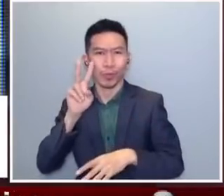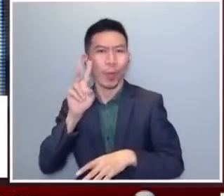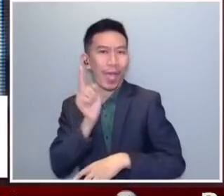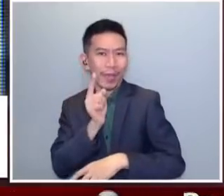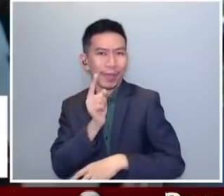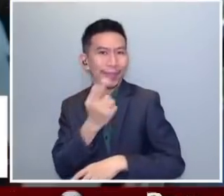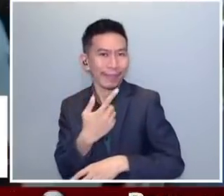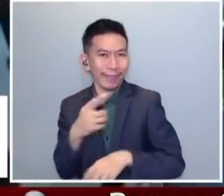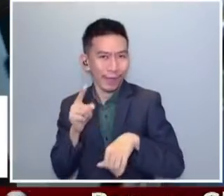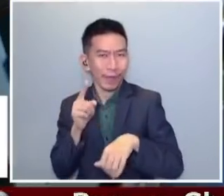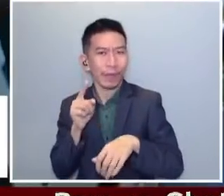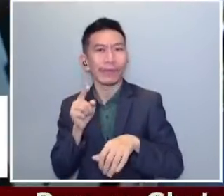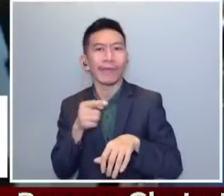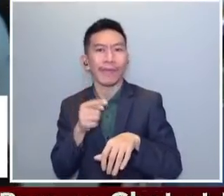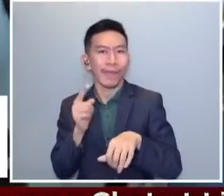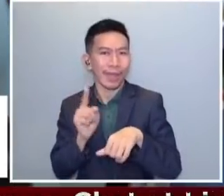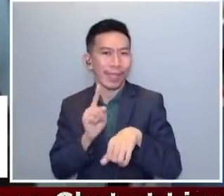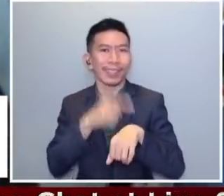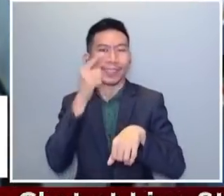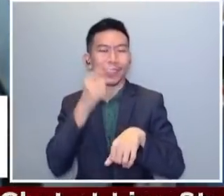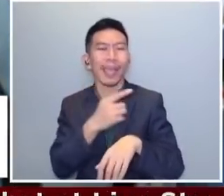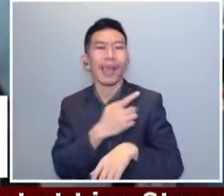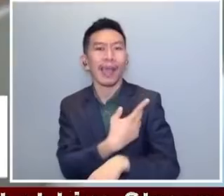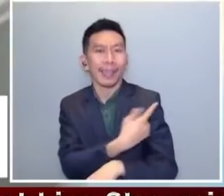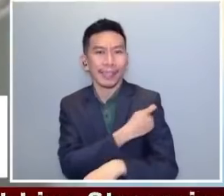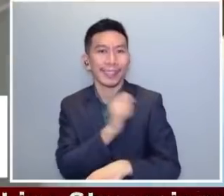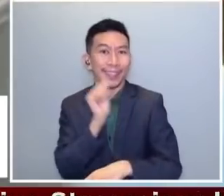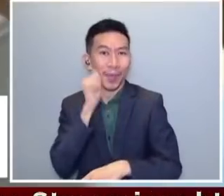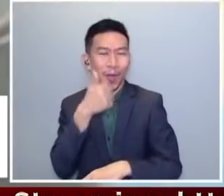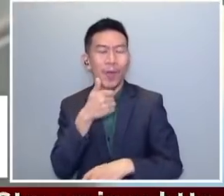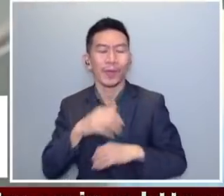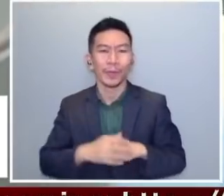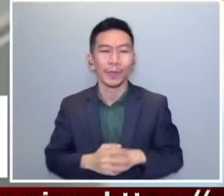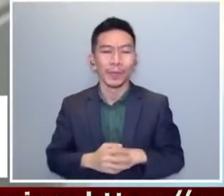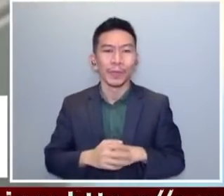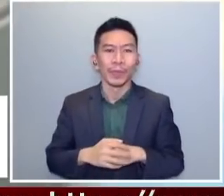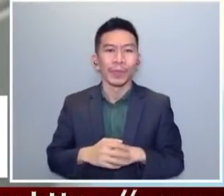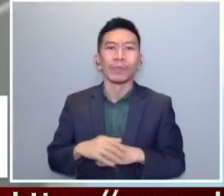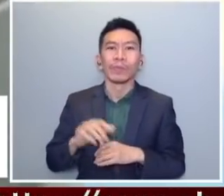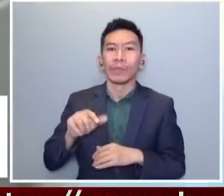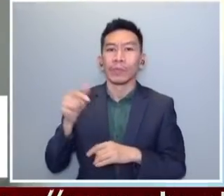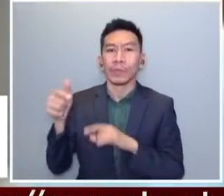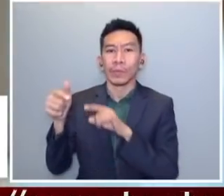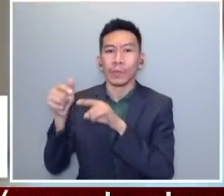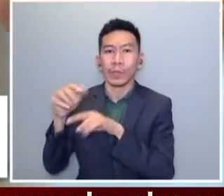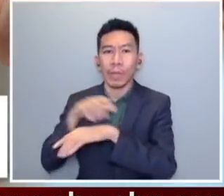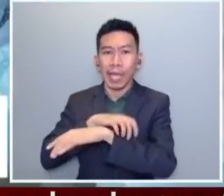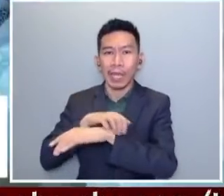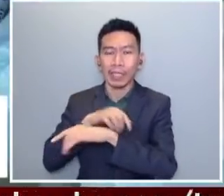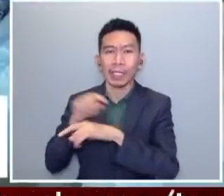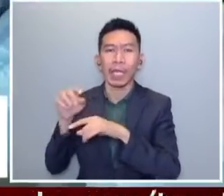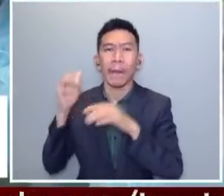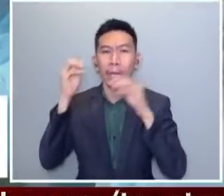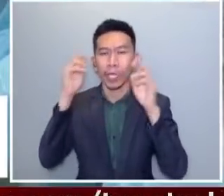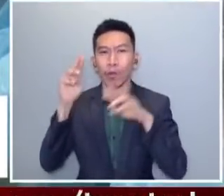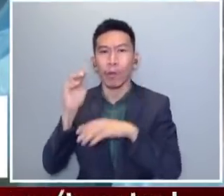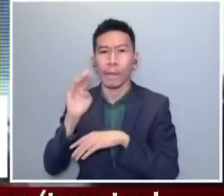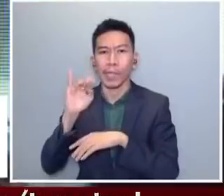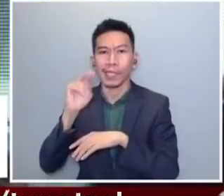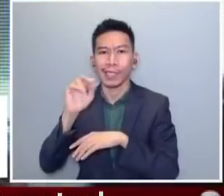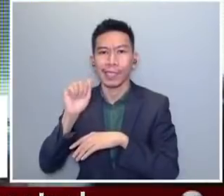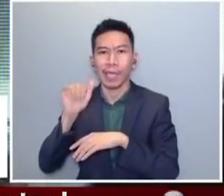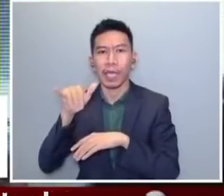by tomorrow. Sa Makati City, nagpaalala naman si Mayor Binay na ayusin ang pagpaparehistro sa